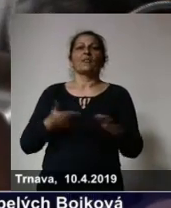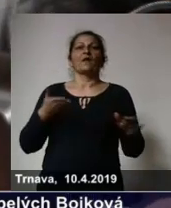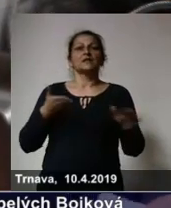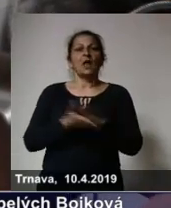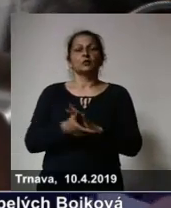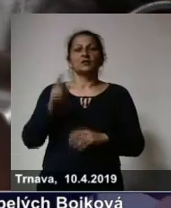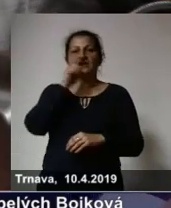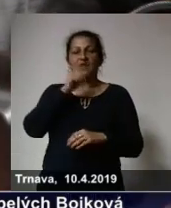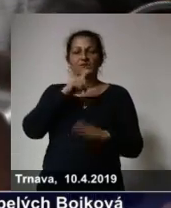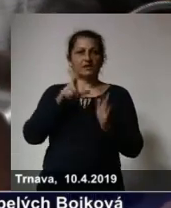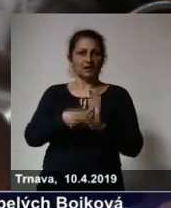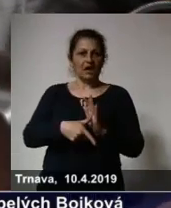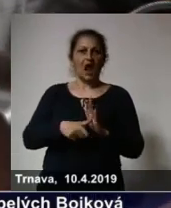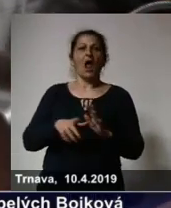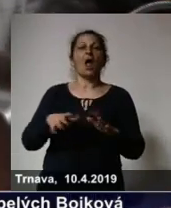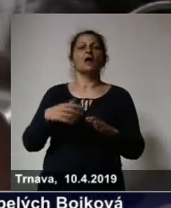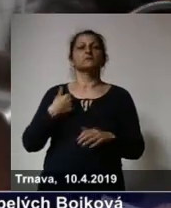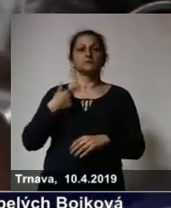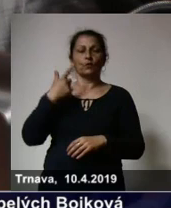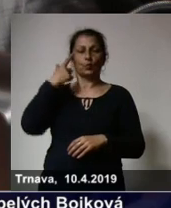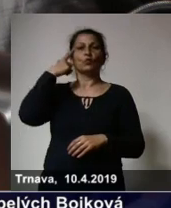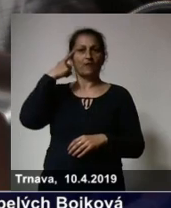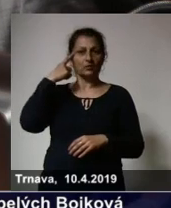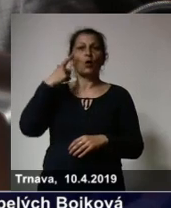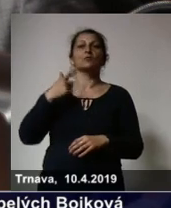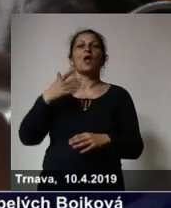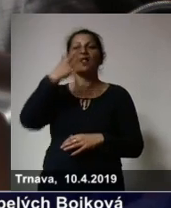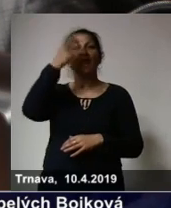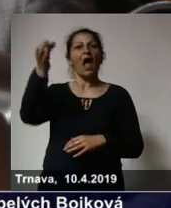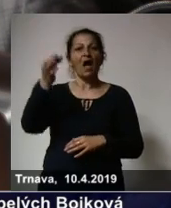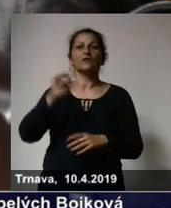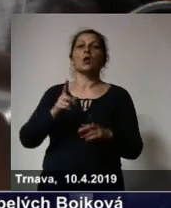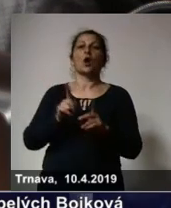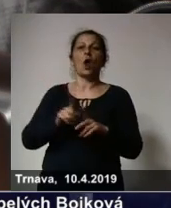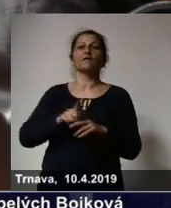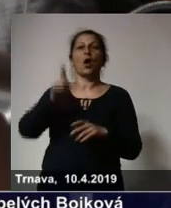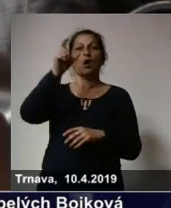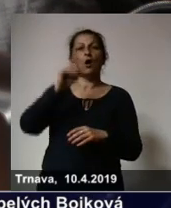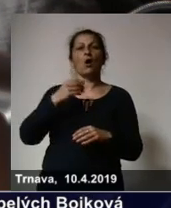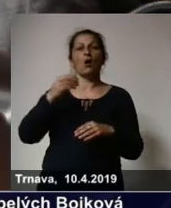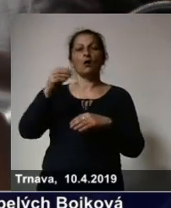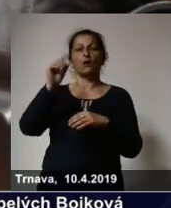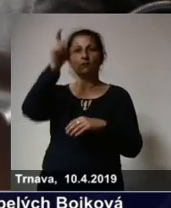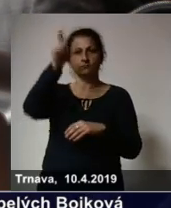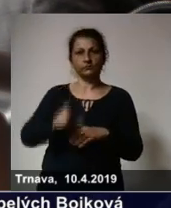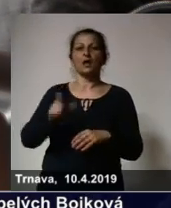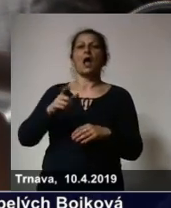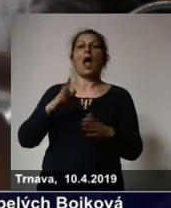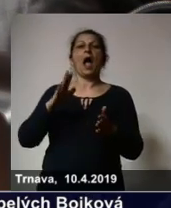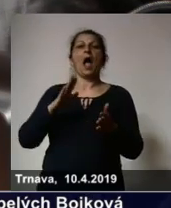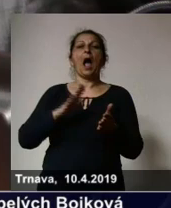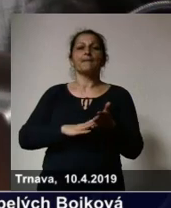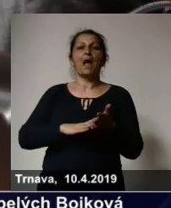Trnavského samosprávneho kraja berie na vedomie tento návrh a vymenúva magistru Marianu Škápikovú do